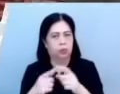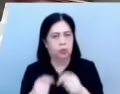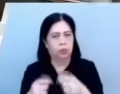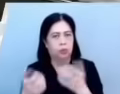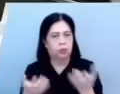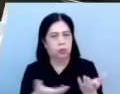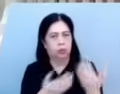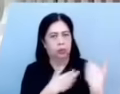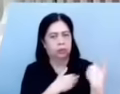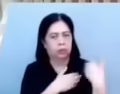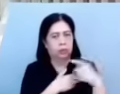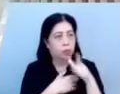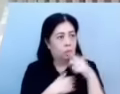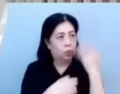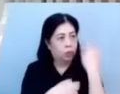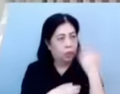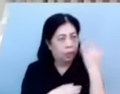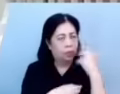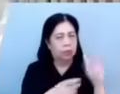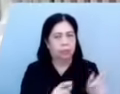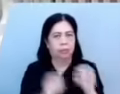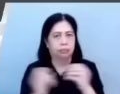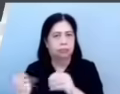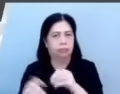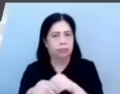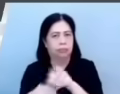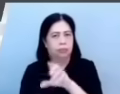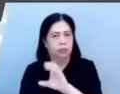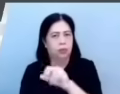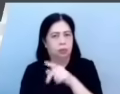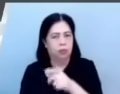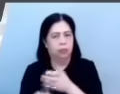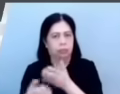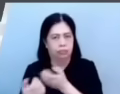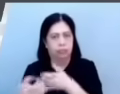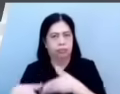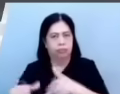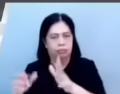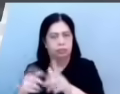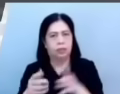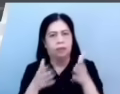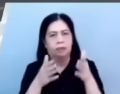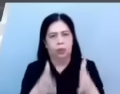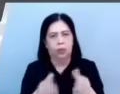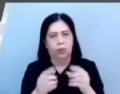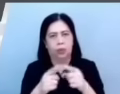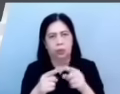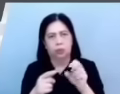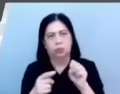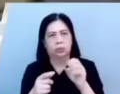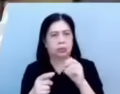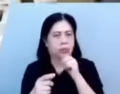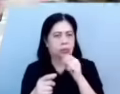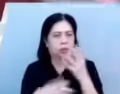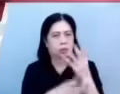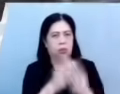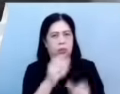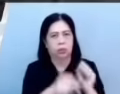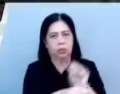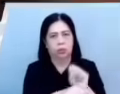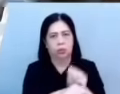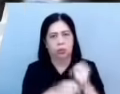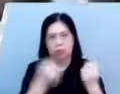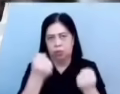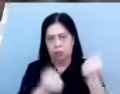rutang walang masyadong nag-consolidate. Ayon kay Ortega, may paraan pa raw para hindi mawala ng trabaho ang mga tsuper na